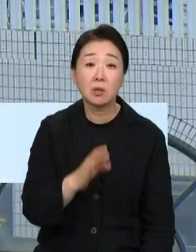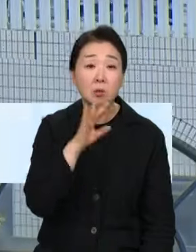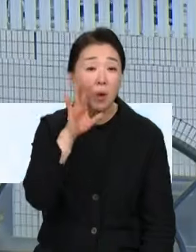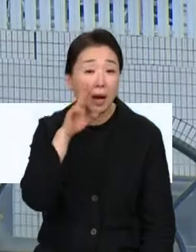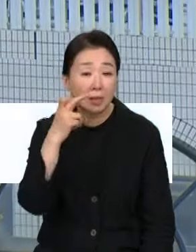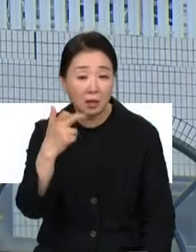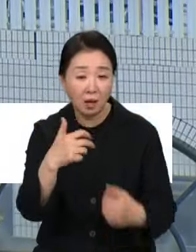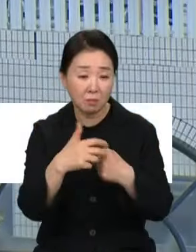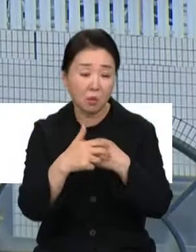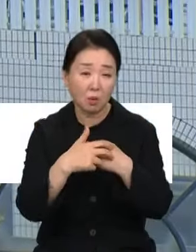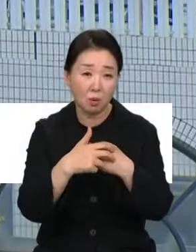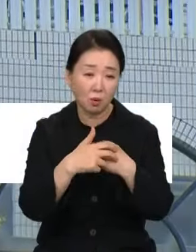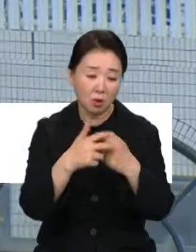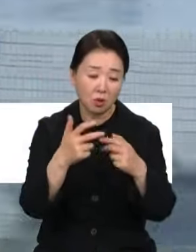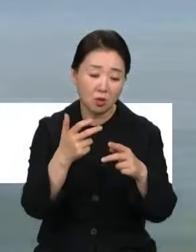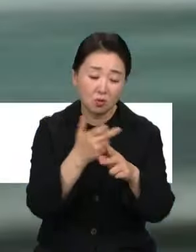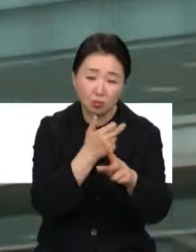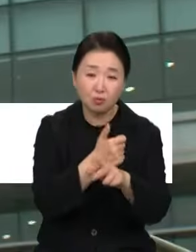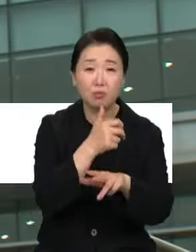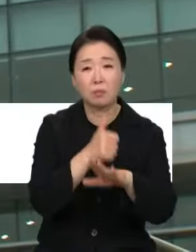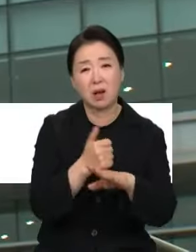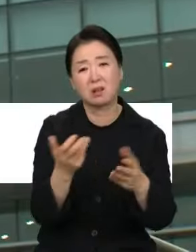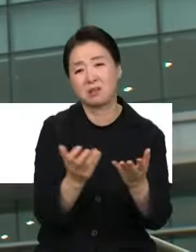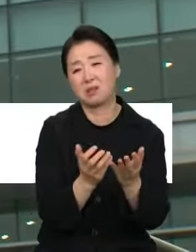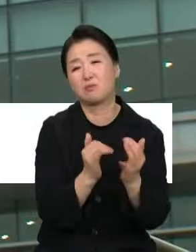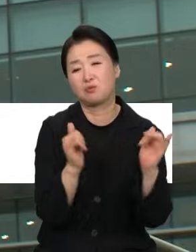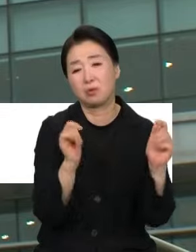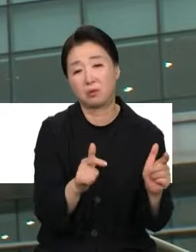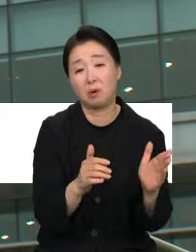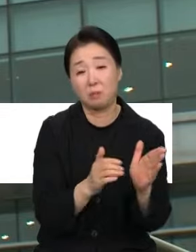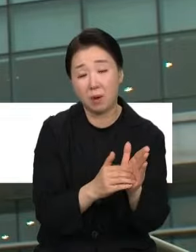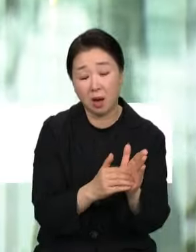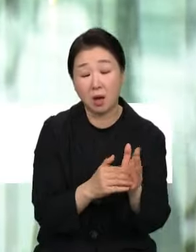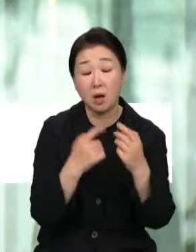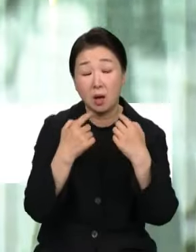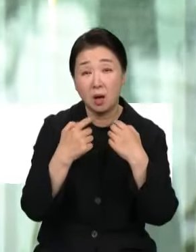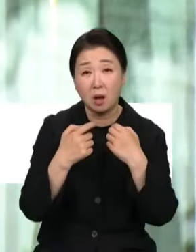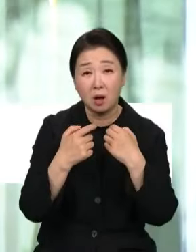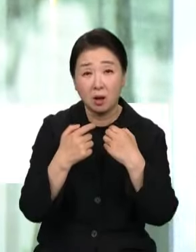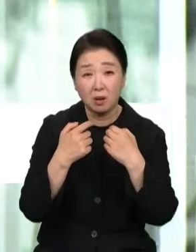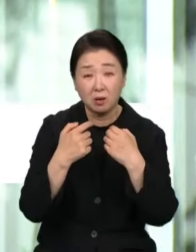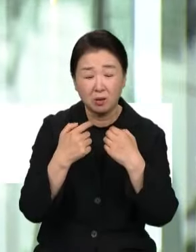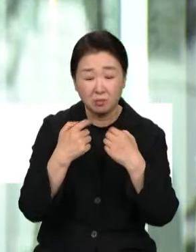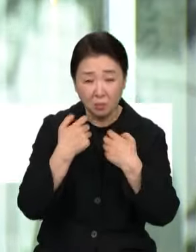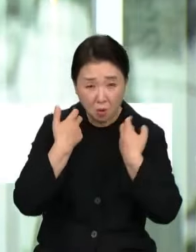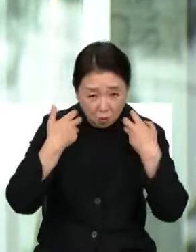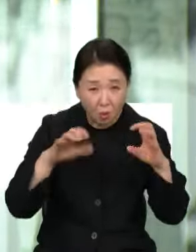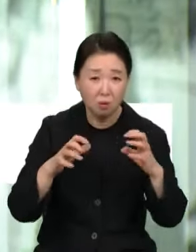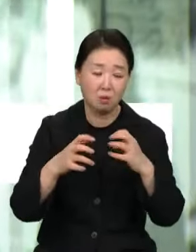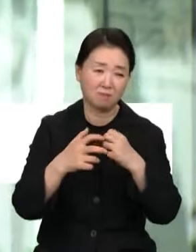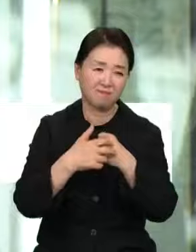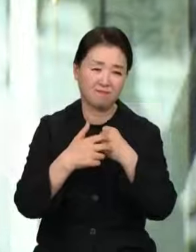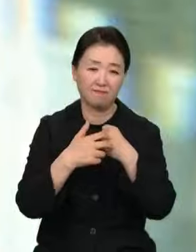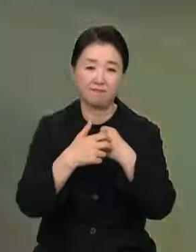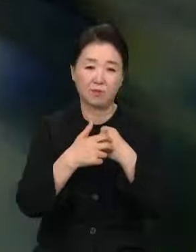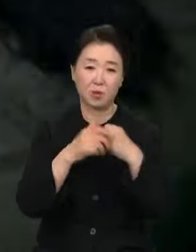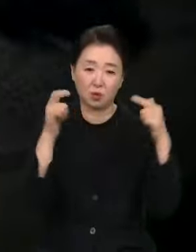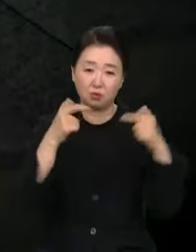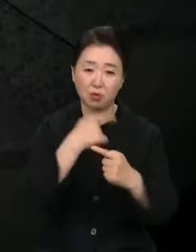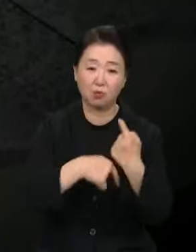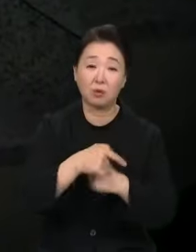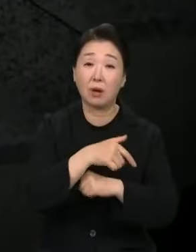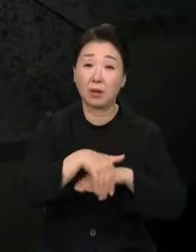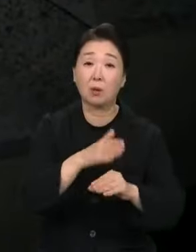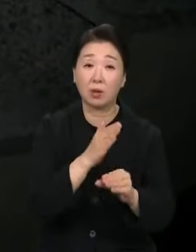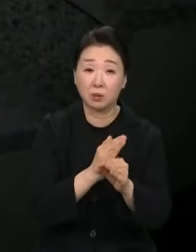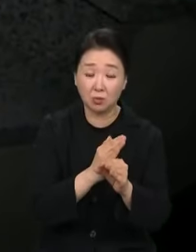아산병원은 이미 주말 인원을 줄였고 고려대 안암병원도 축소 운영 등을 검토 중입니다. 이번 사태